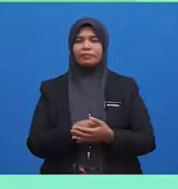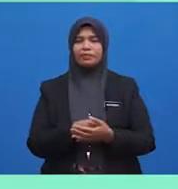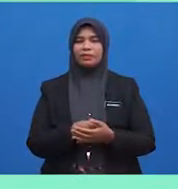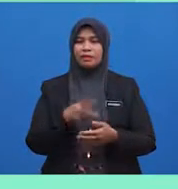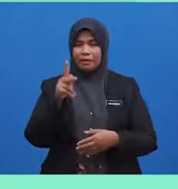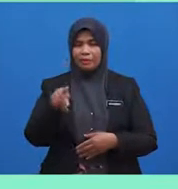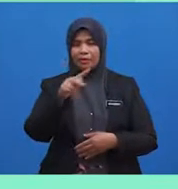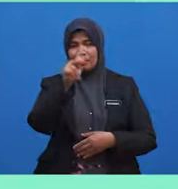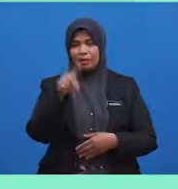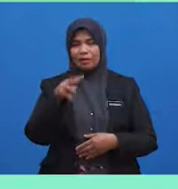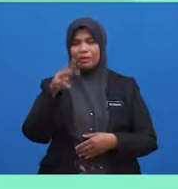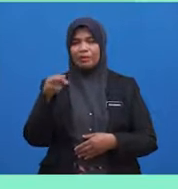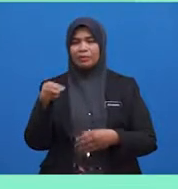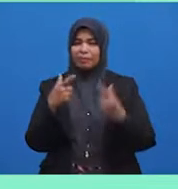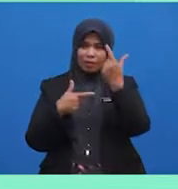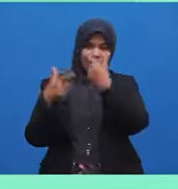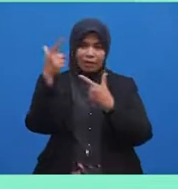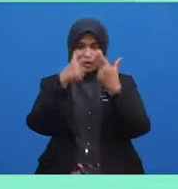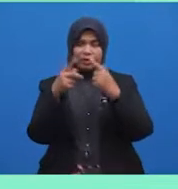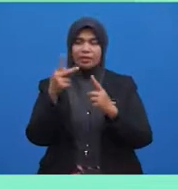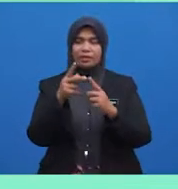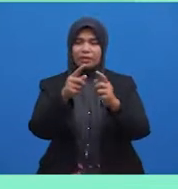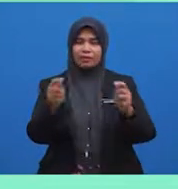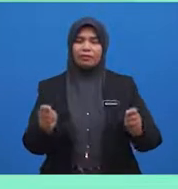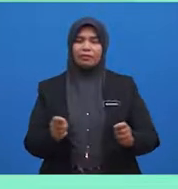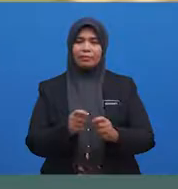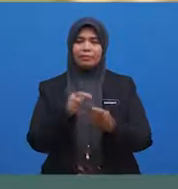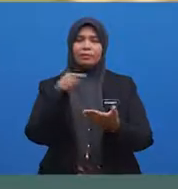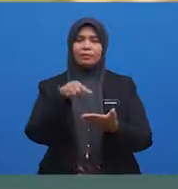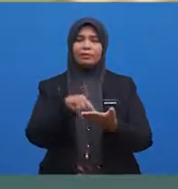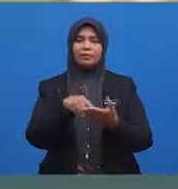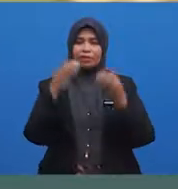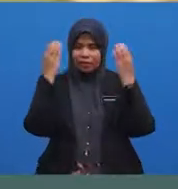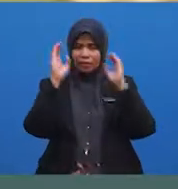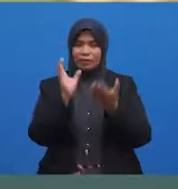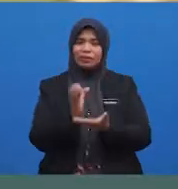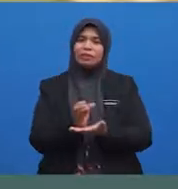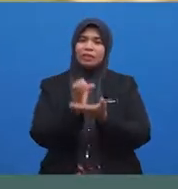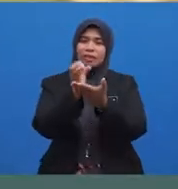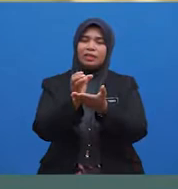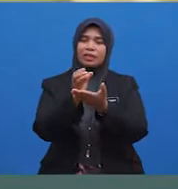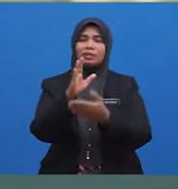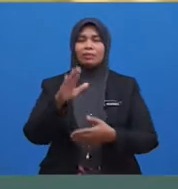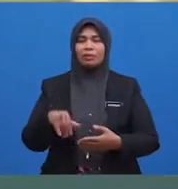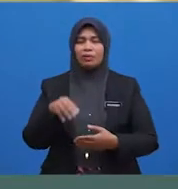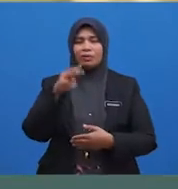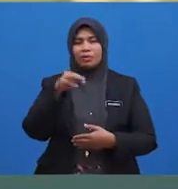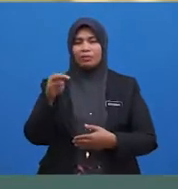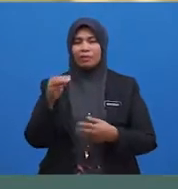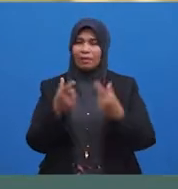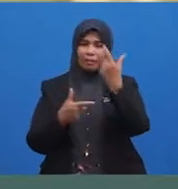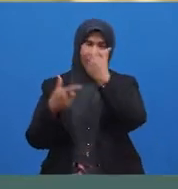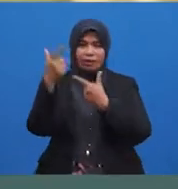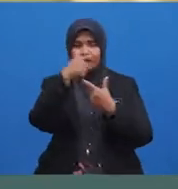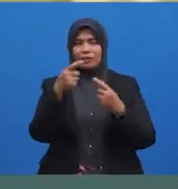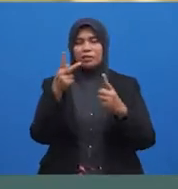Pernahkah murid-murid melawat ke tempat ini? Cikgu cadangkan, sebelum murid-murid melancong ke luar